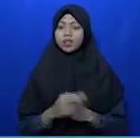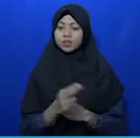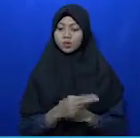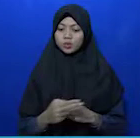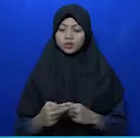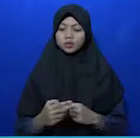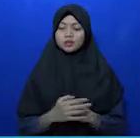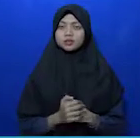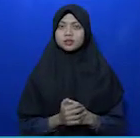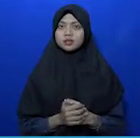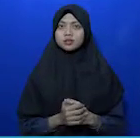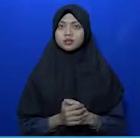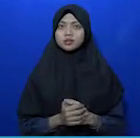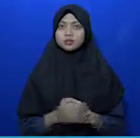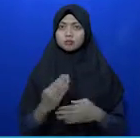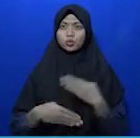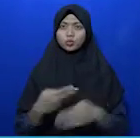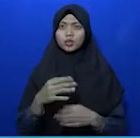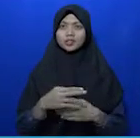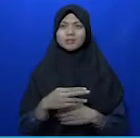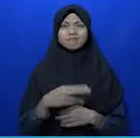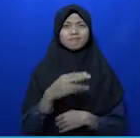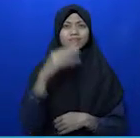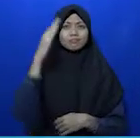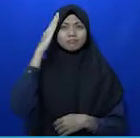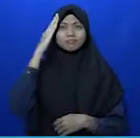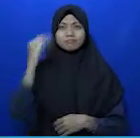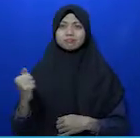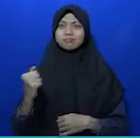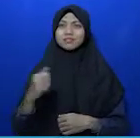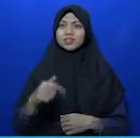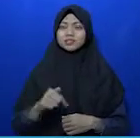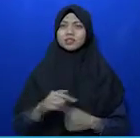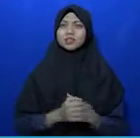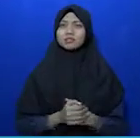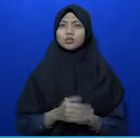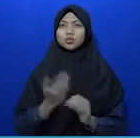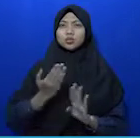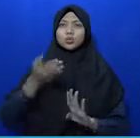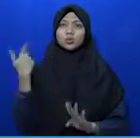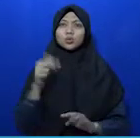Indonesia di PT Freeport sebelumnya hanya